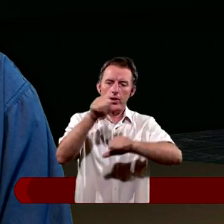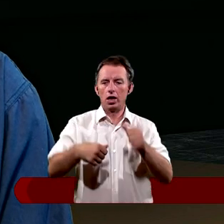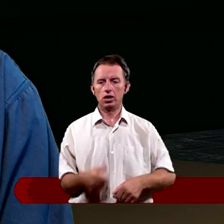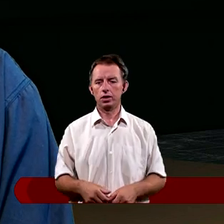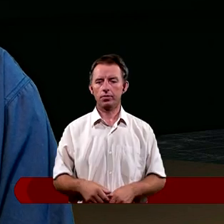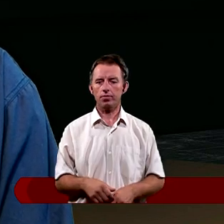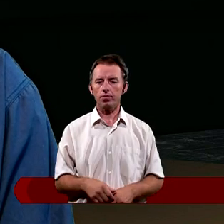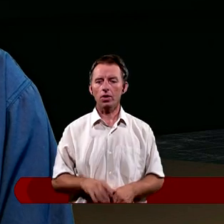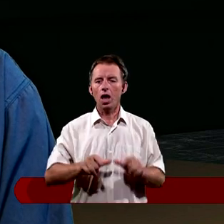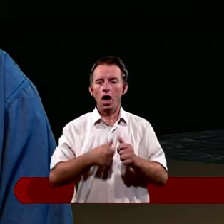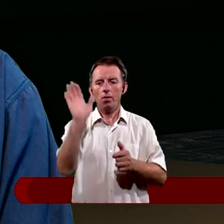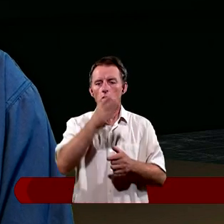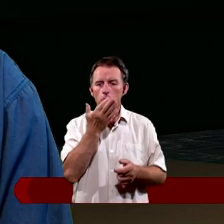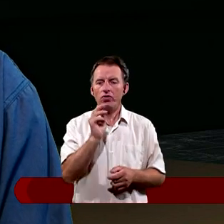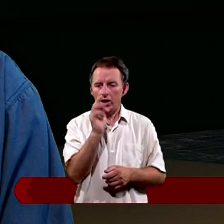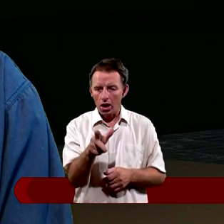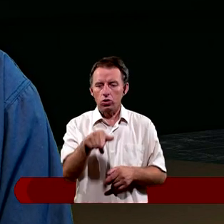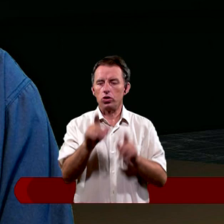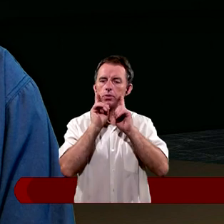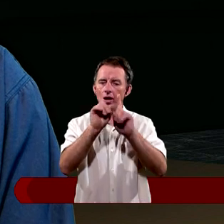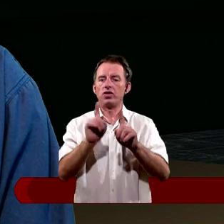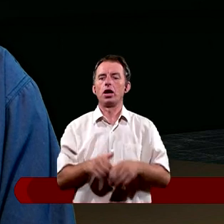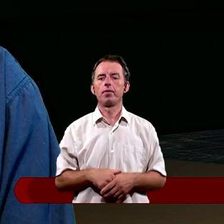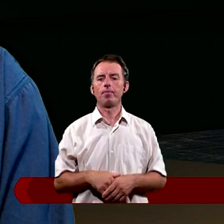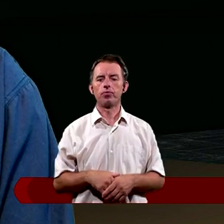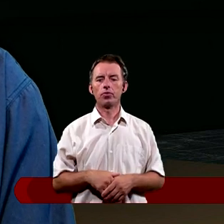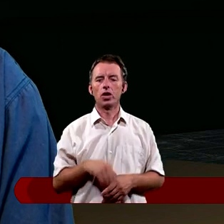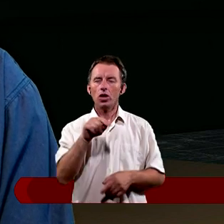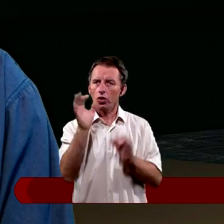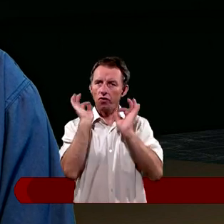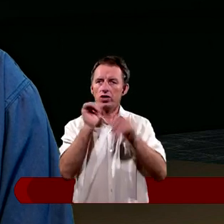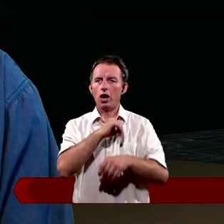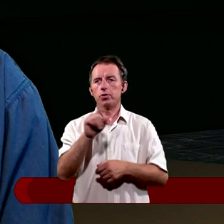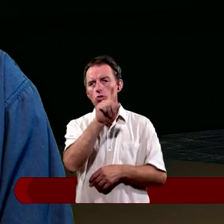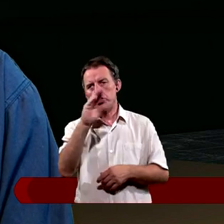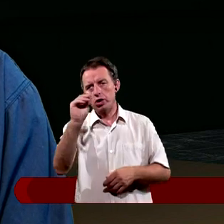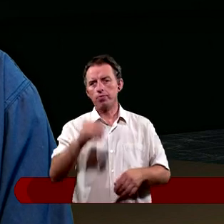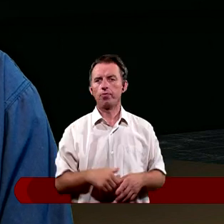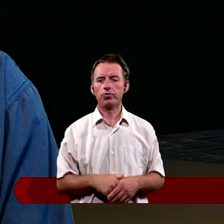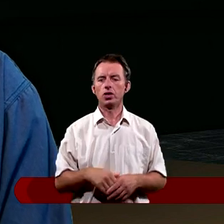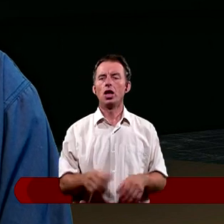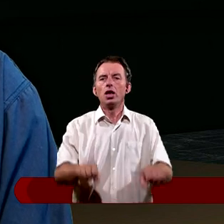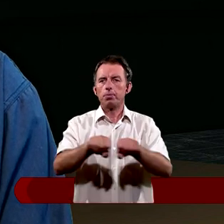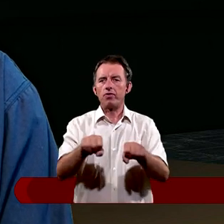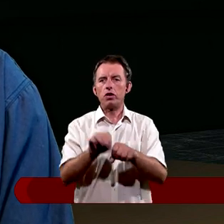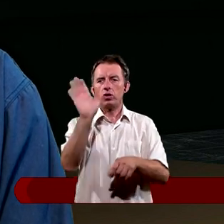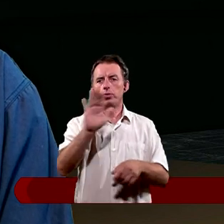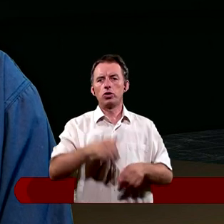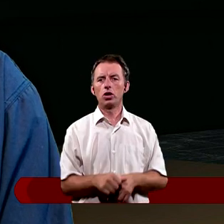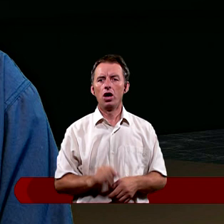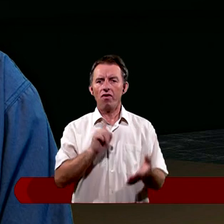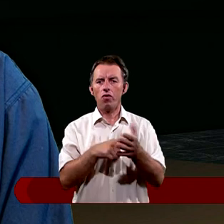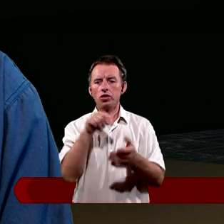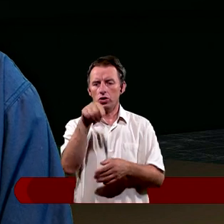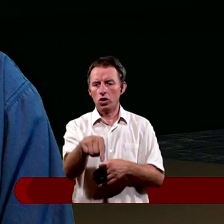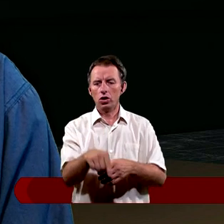lat. Ale Bóg mówi, tak, to jest prawda. I kiedy dowiedziałem się, że sprawiedliwość Boża właśnie